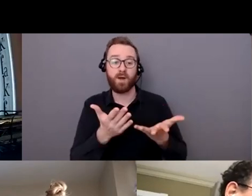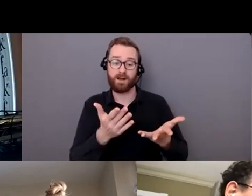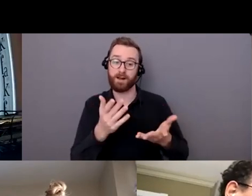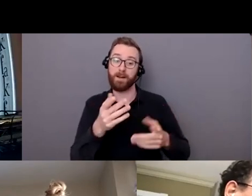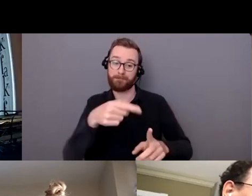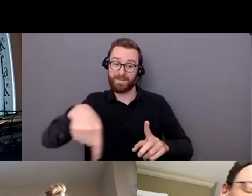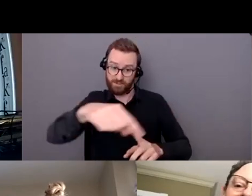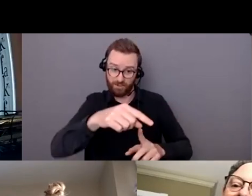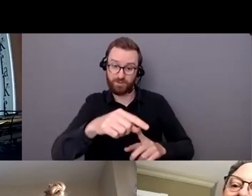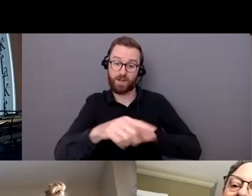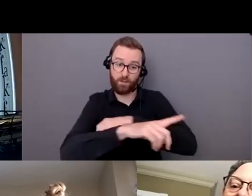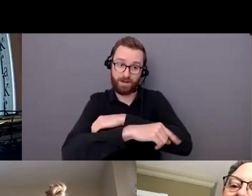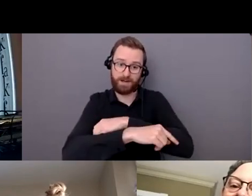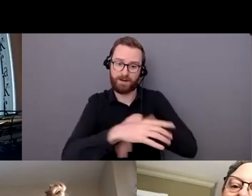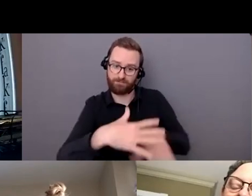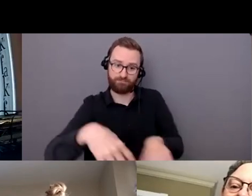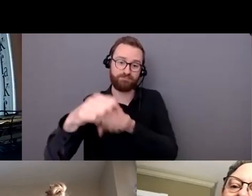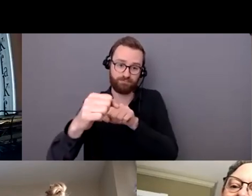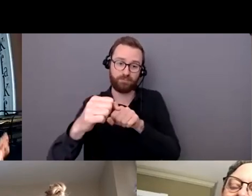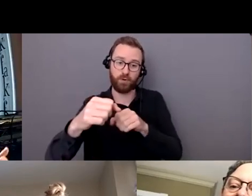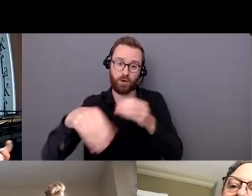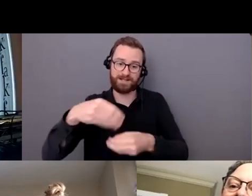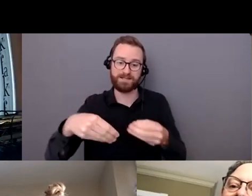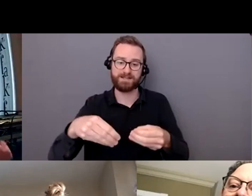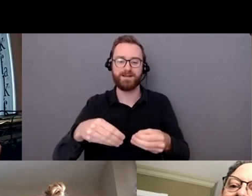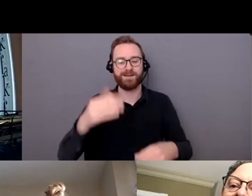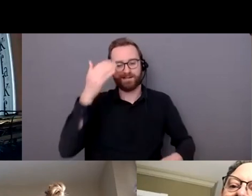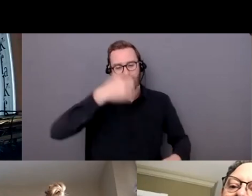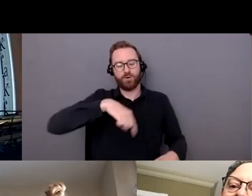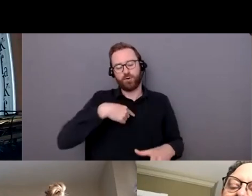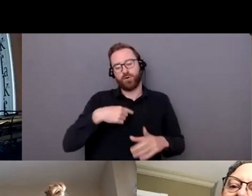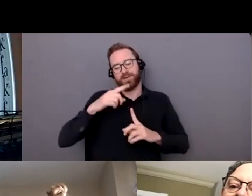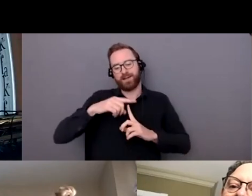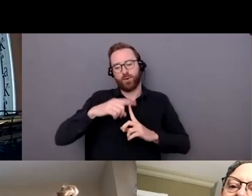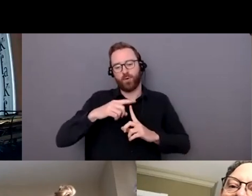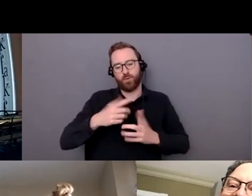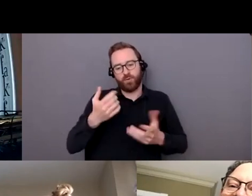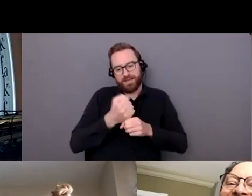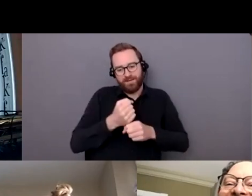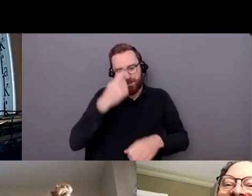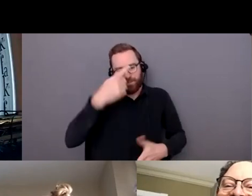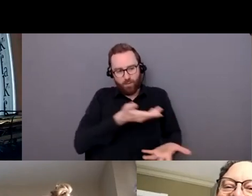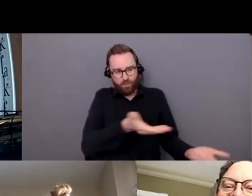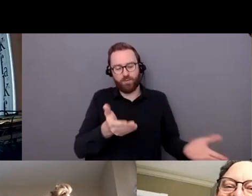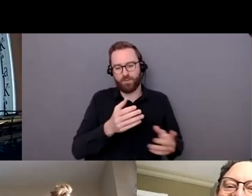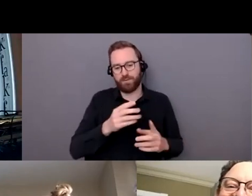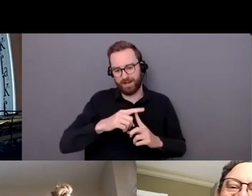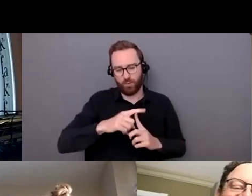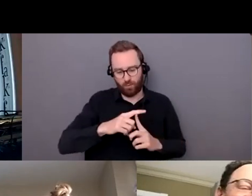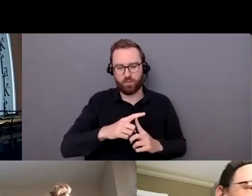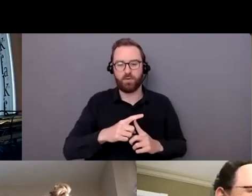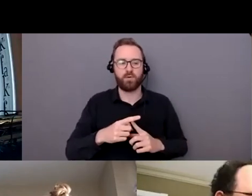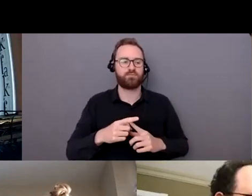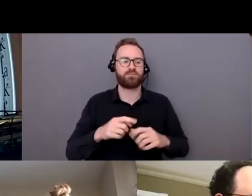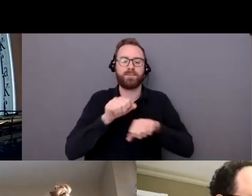choses. Fait qu'on a beaucoup, évidemment, nos gens sont tous techno. On s'entend, ils travaillent pour Audiconsulte, donc ils sont tous techno. Ils sont habitués aux jeux en